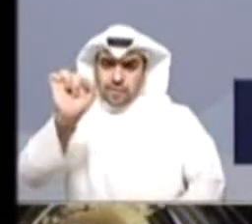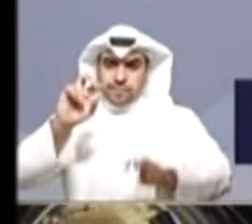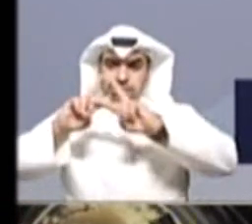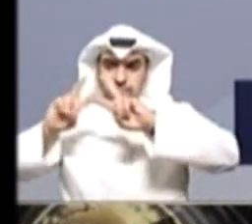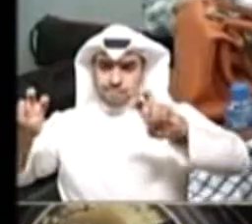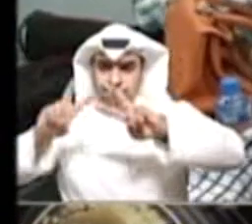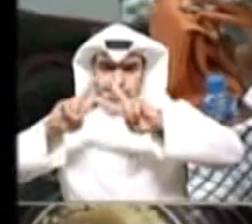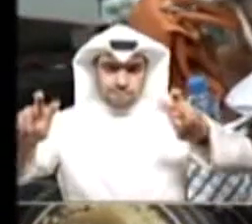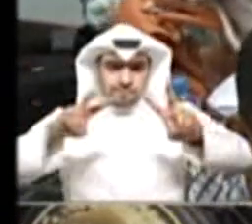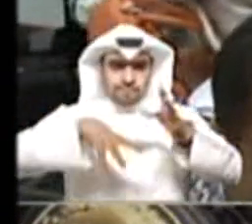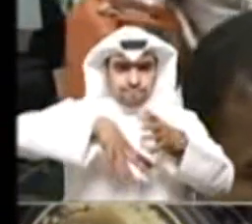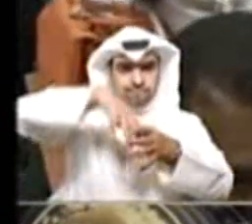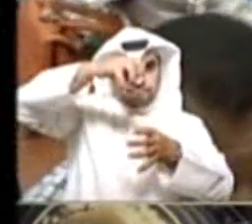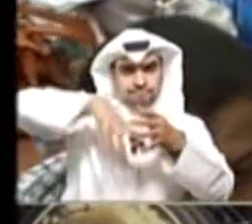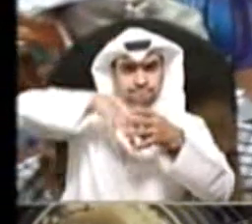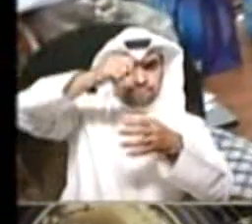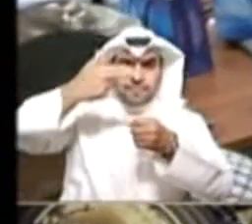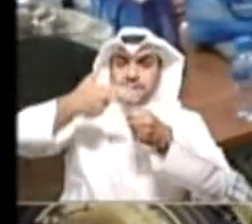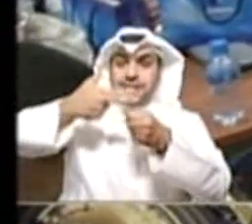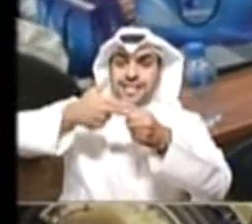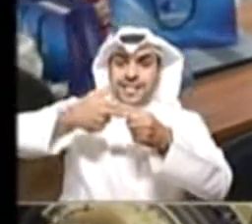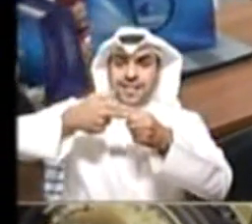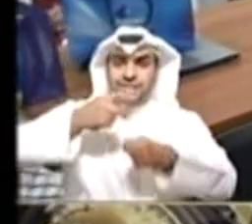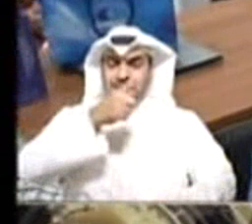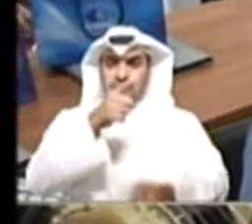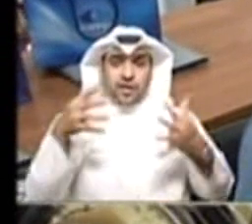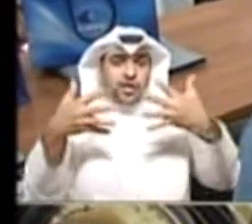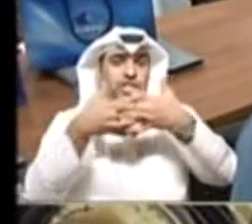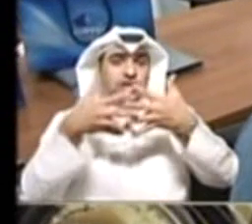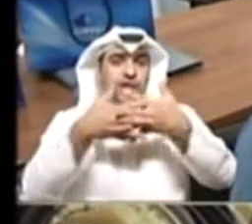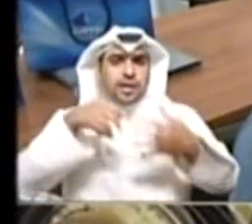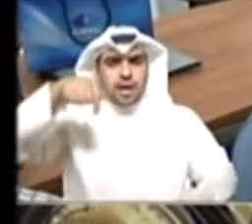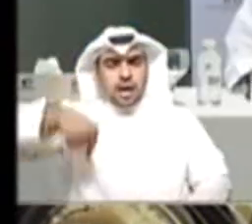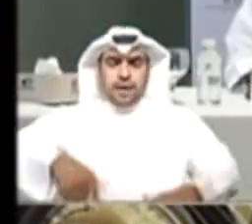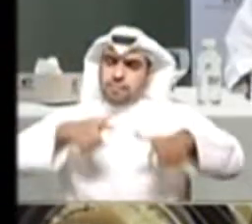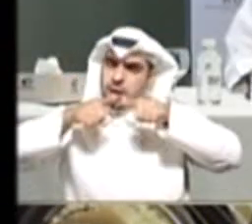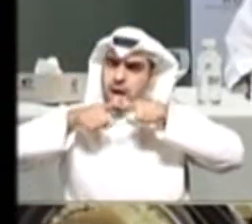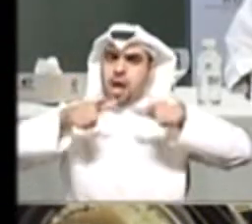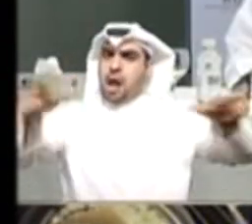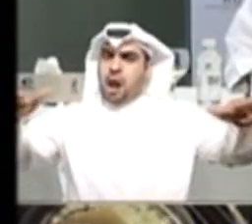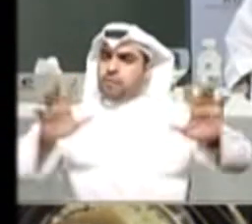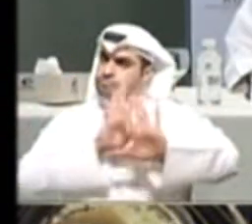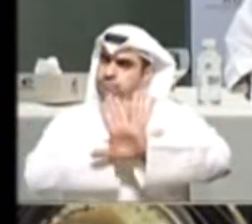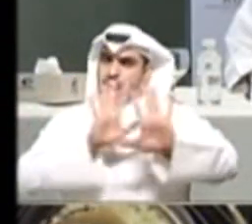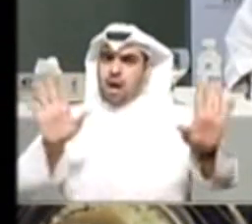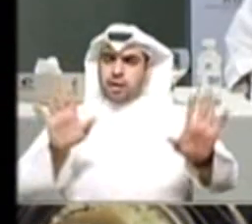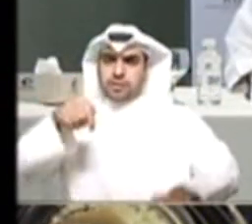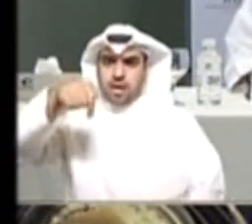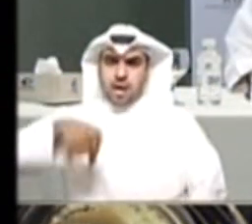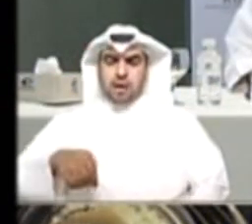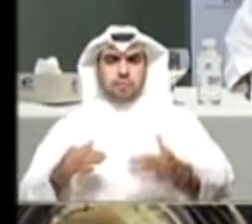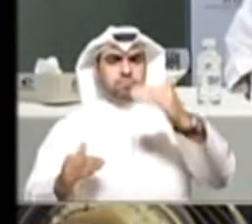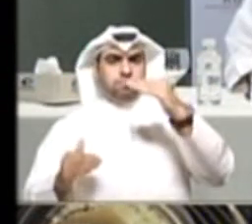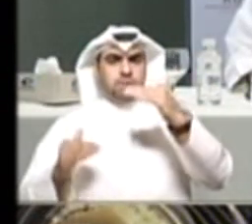كوفبيك، إحدى شركات مؤسسة البترول الكويتية، أعلن رسميا أعلى معدل إنتاج منذ تأسيس